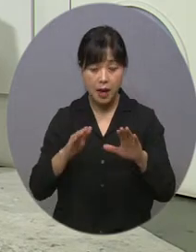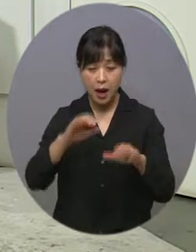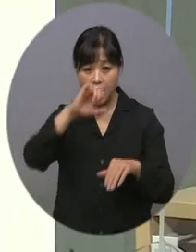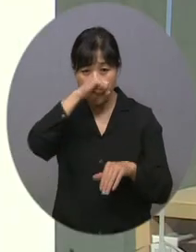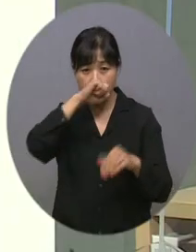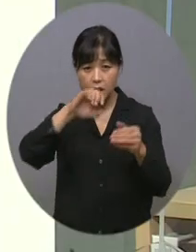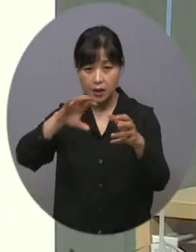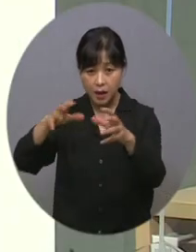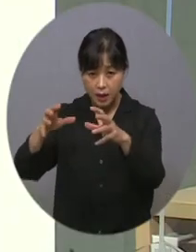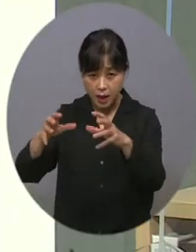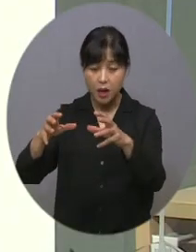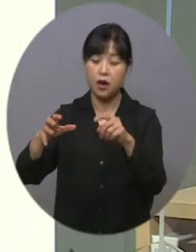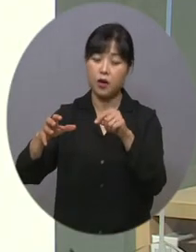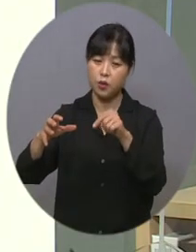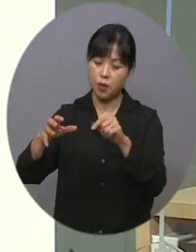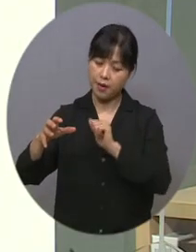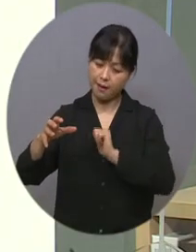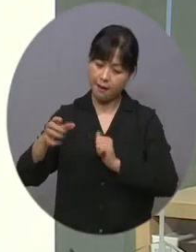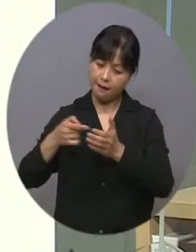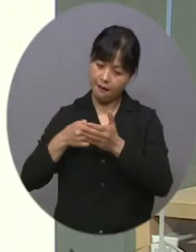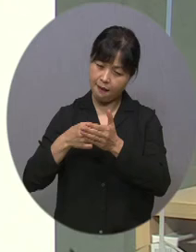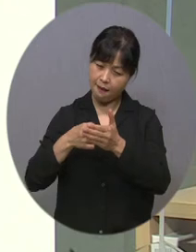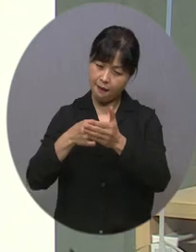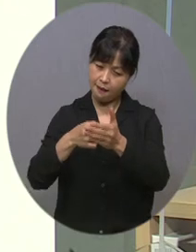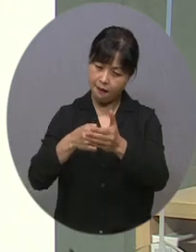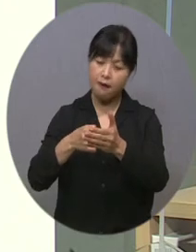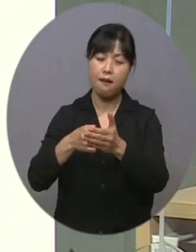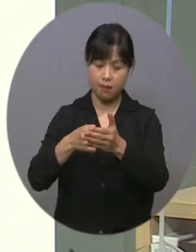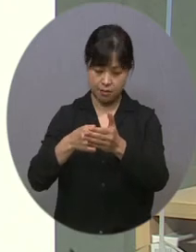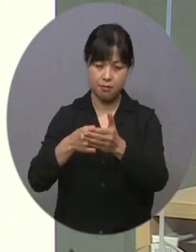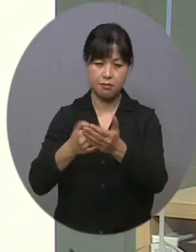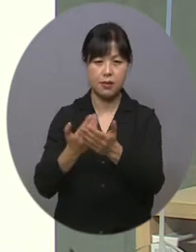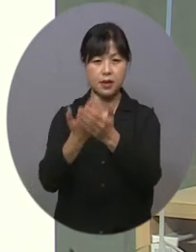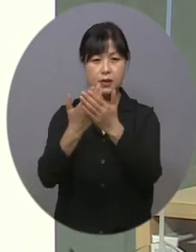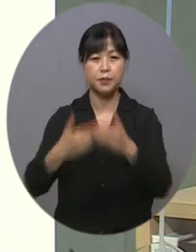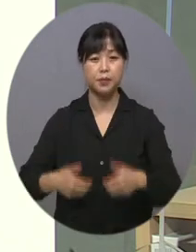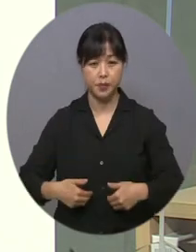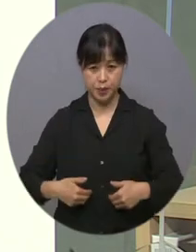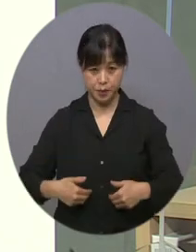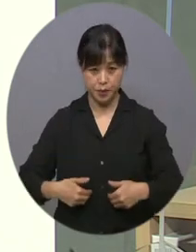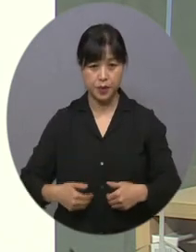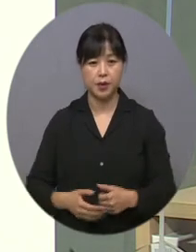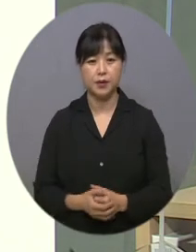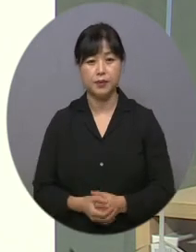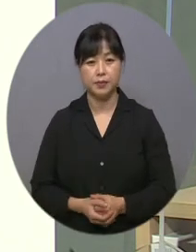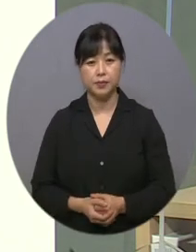인내를 갖고 이겨내가야 하는데 네. 막 그런 거 저런 것도 다